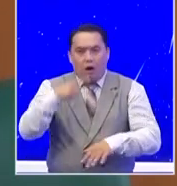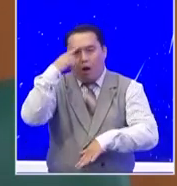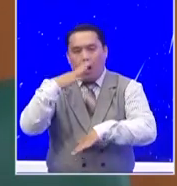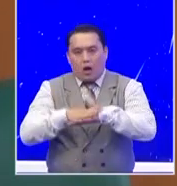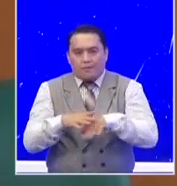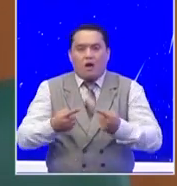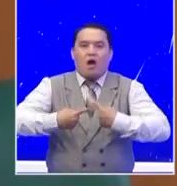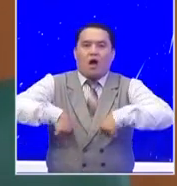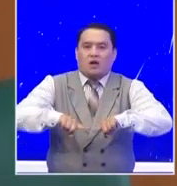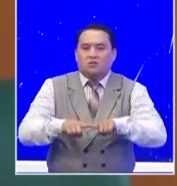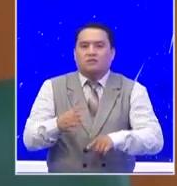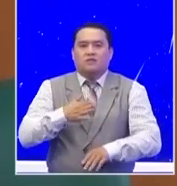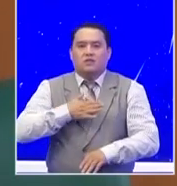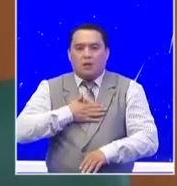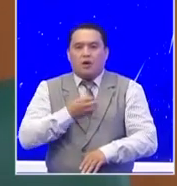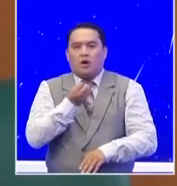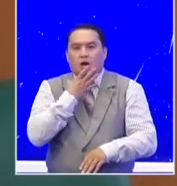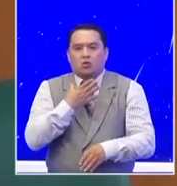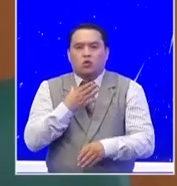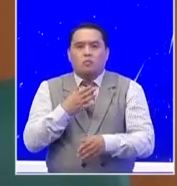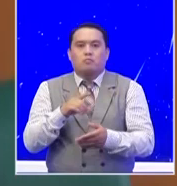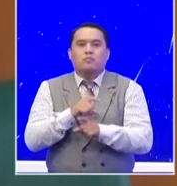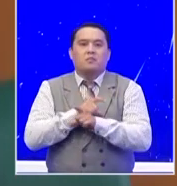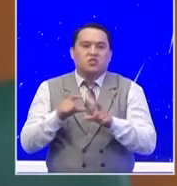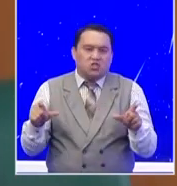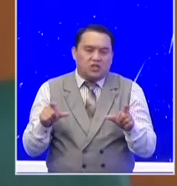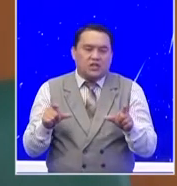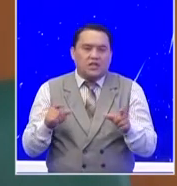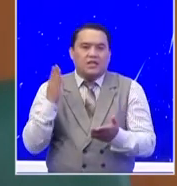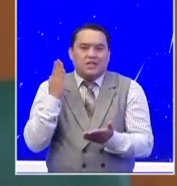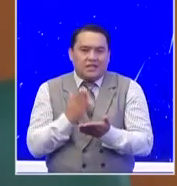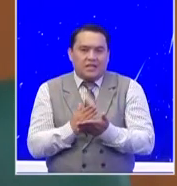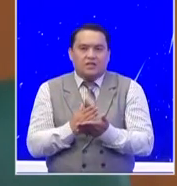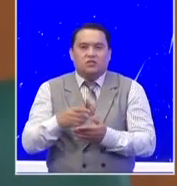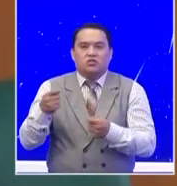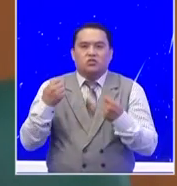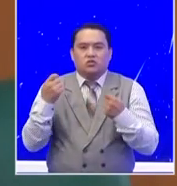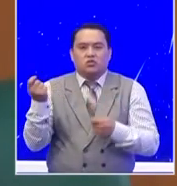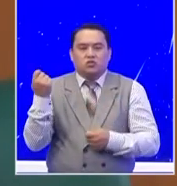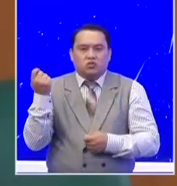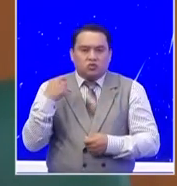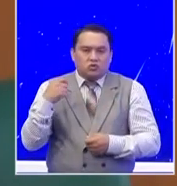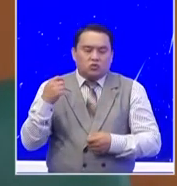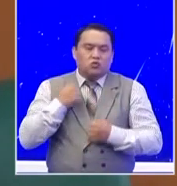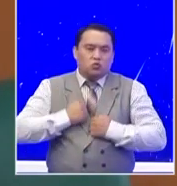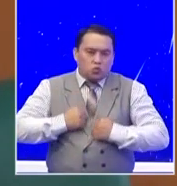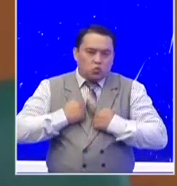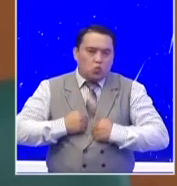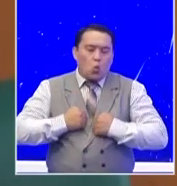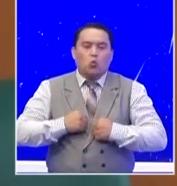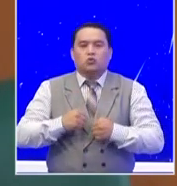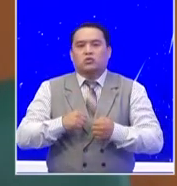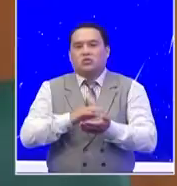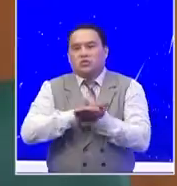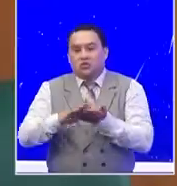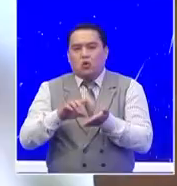что организовали хорошее помещение. Помещение имеется, душ, сангигиенические